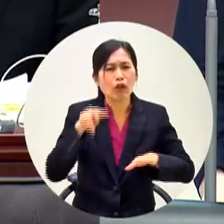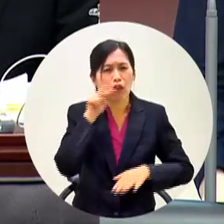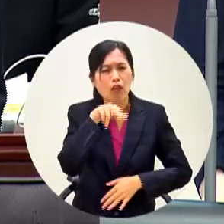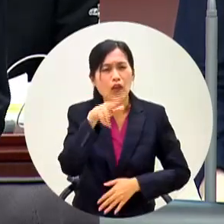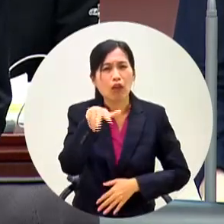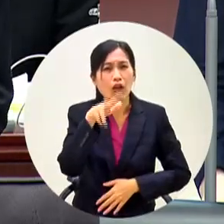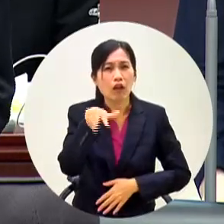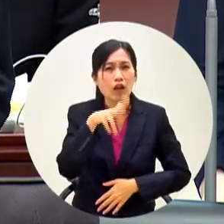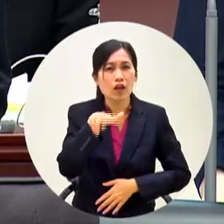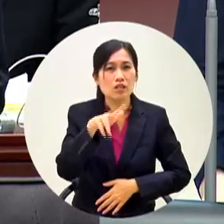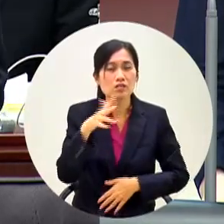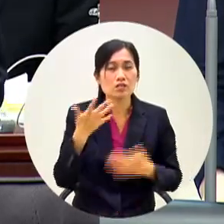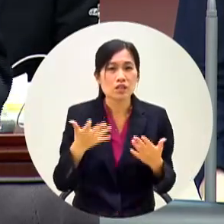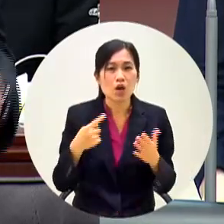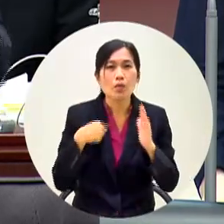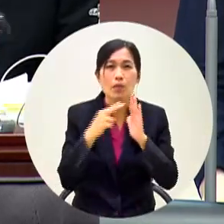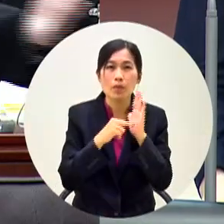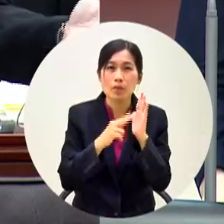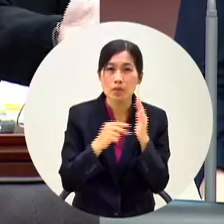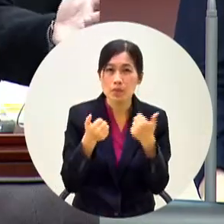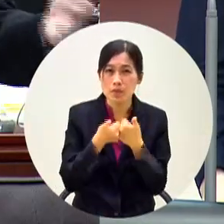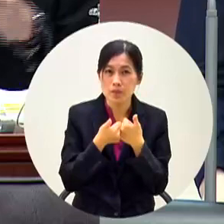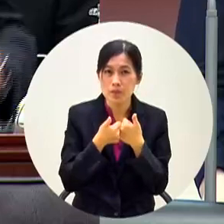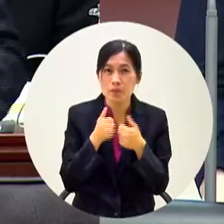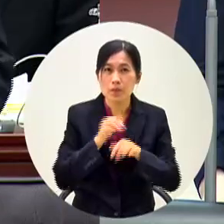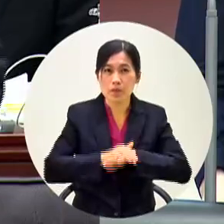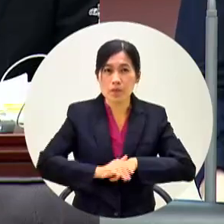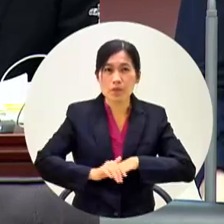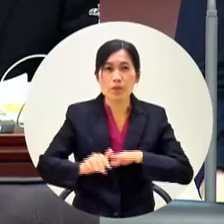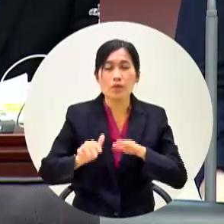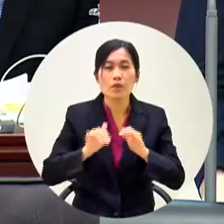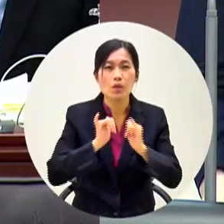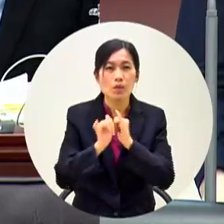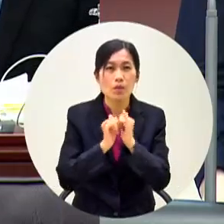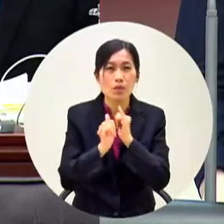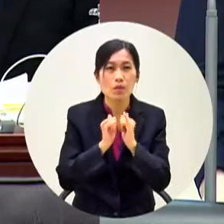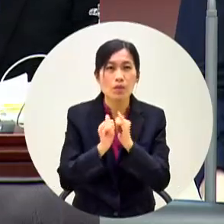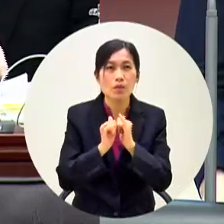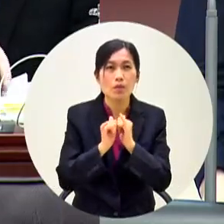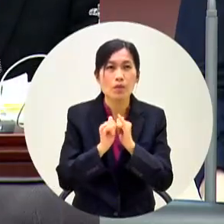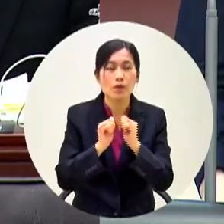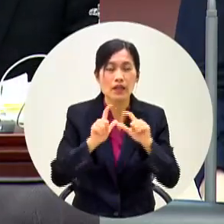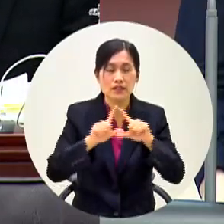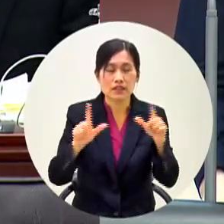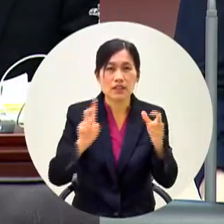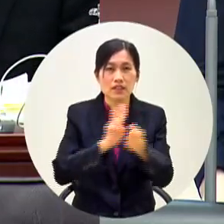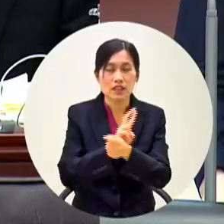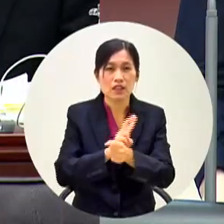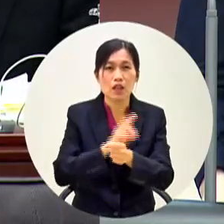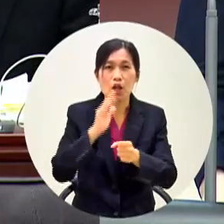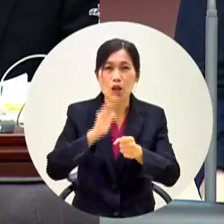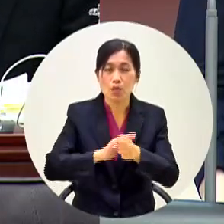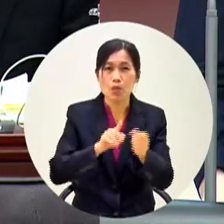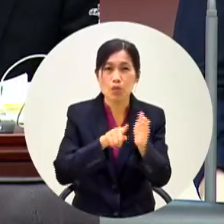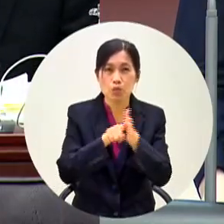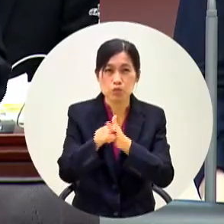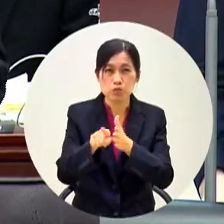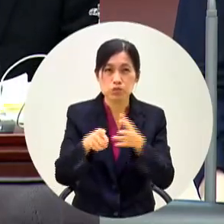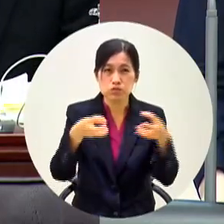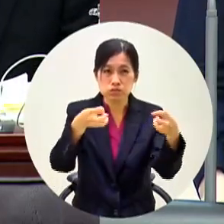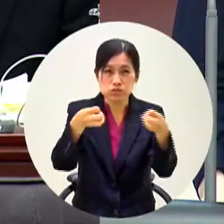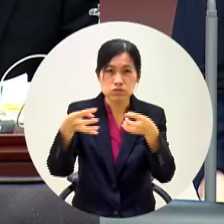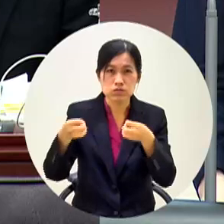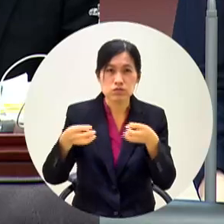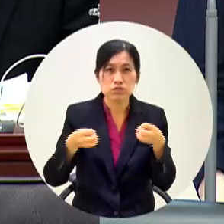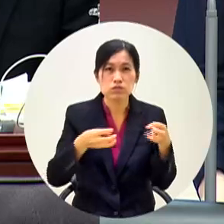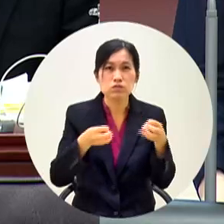我想这个在说明会的时候我们在跟市民大林埔来直接沟通，这 我觉得减轻，